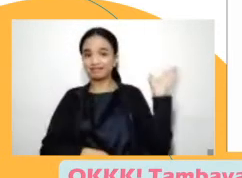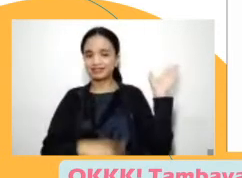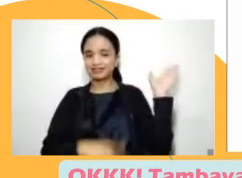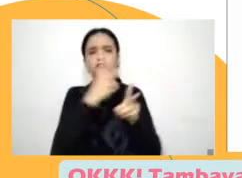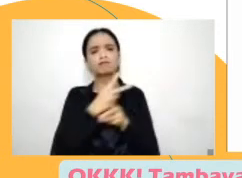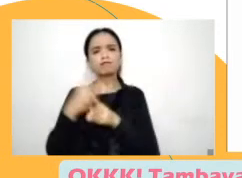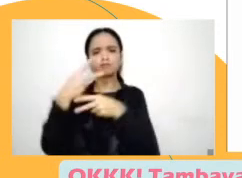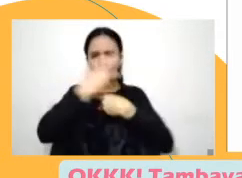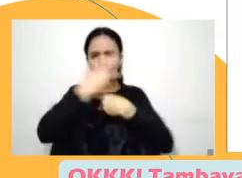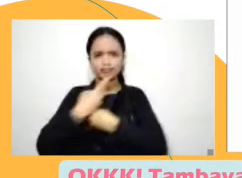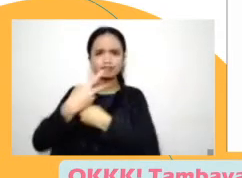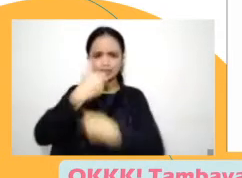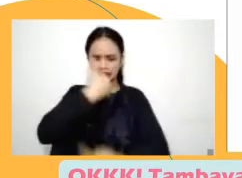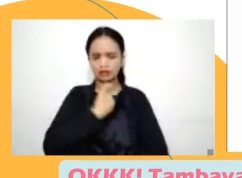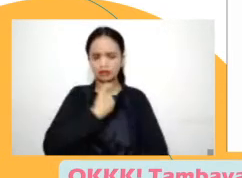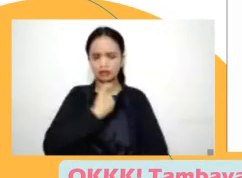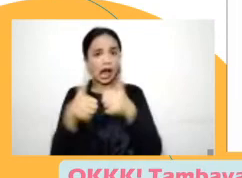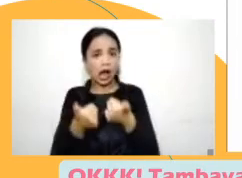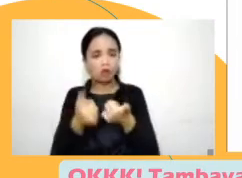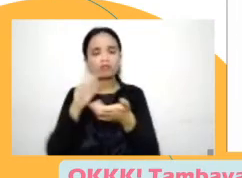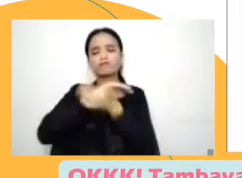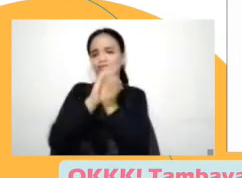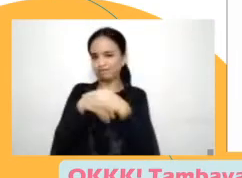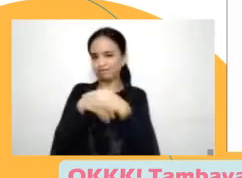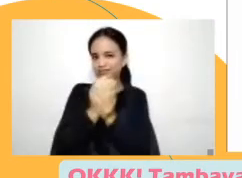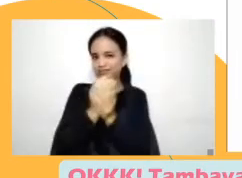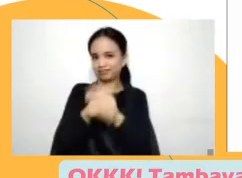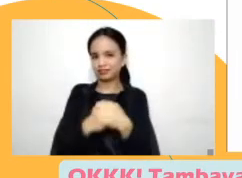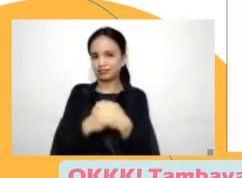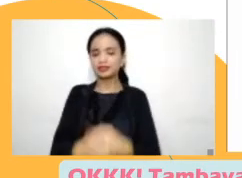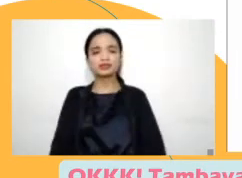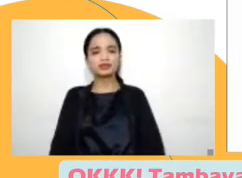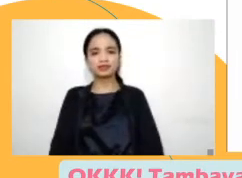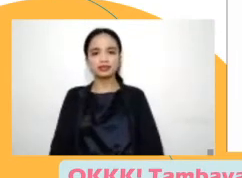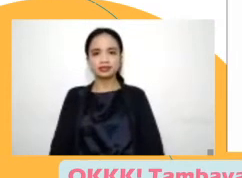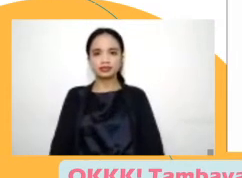tamang paghugas ng mga kamay.